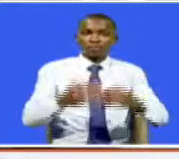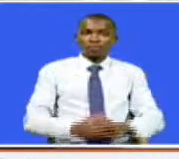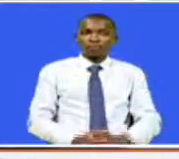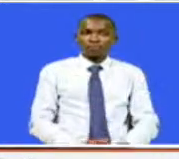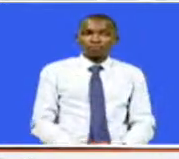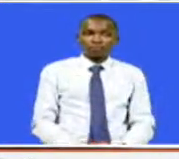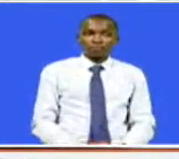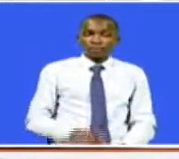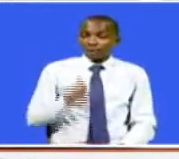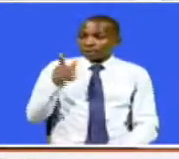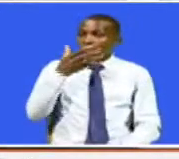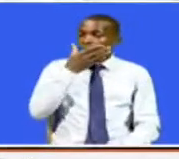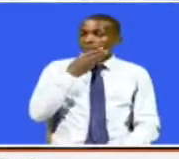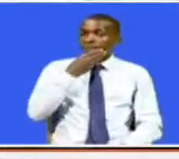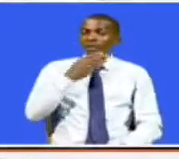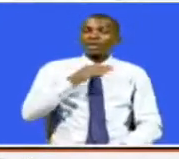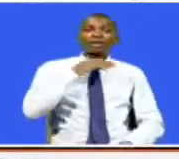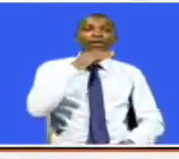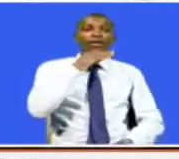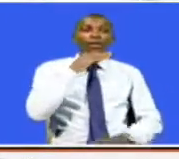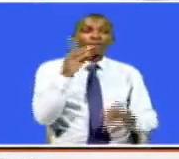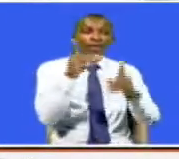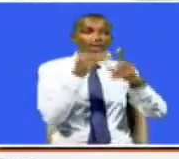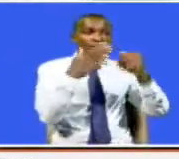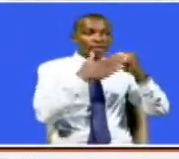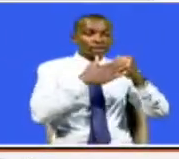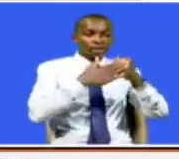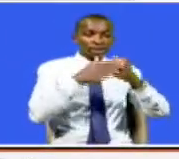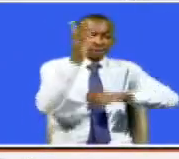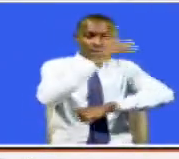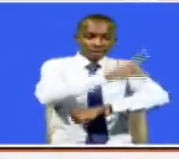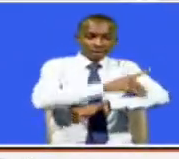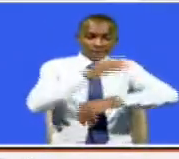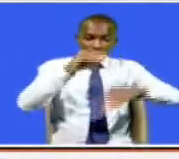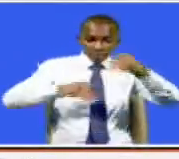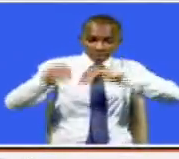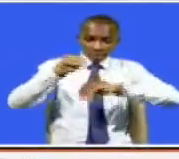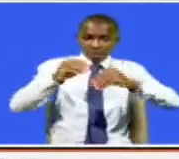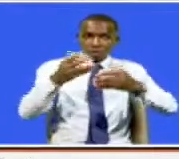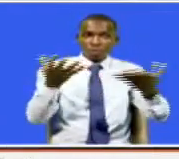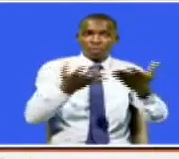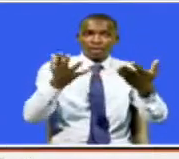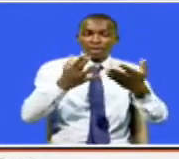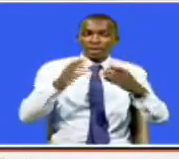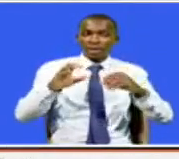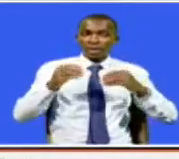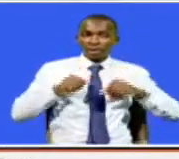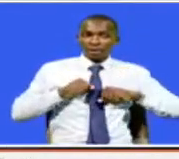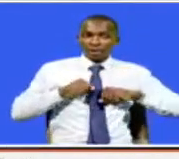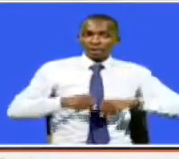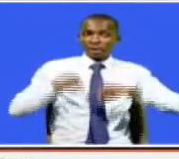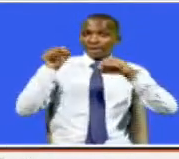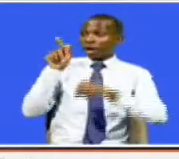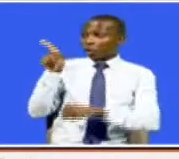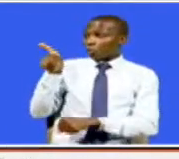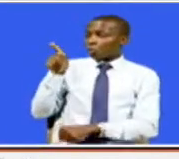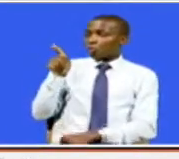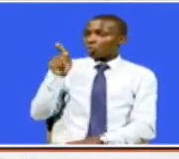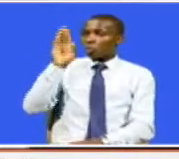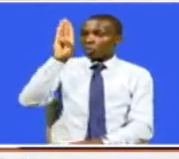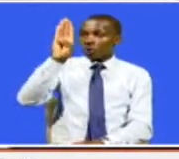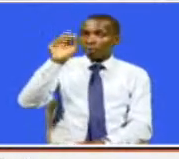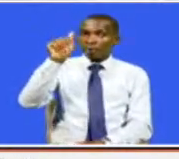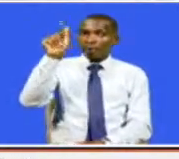Brian alikumbana na mauti tarehe 9 siku ya uchaguzi, huku ikidaiwa ni mbunge wa Kimilili Didmas Barasa aliyempiga